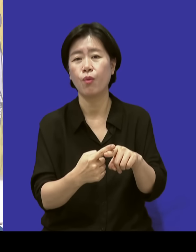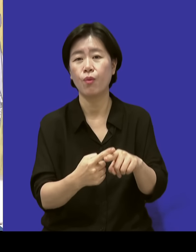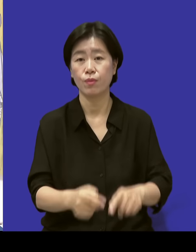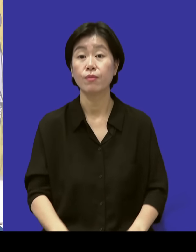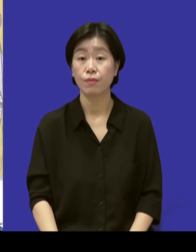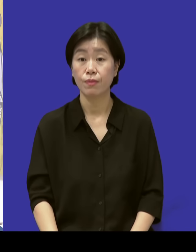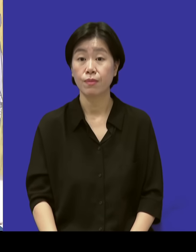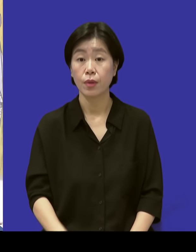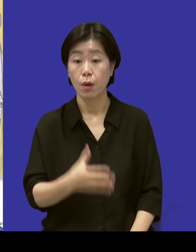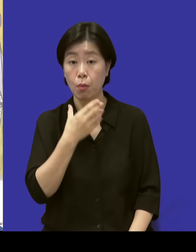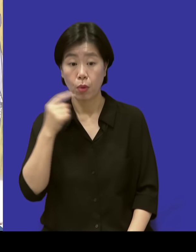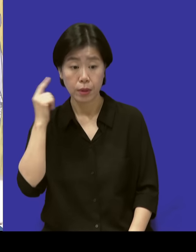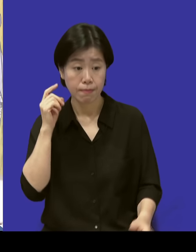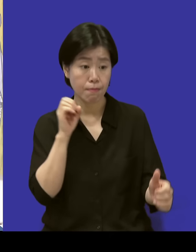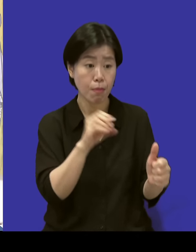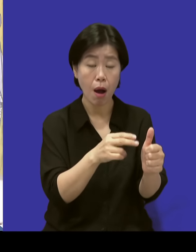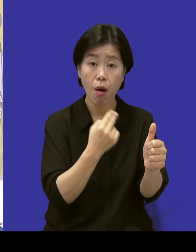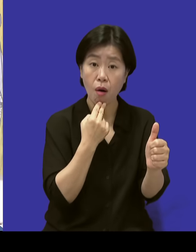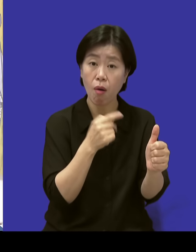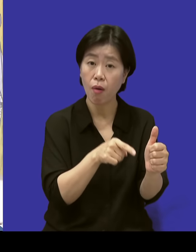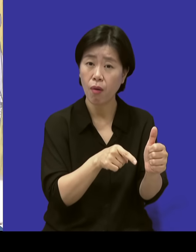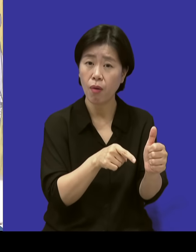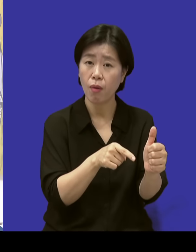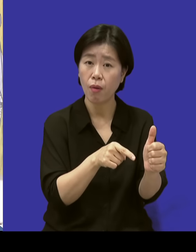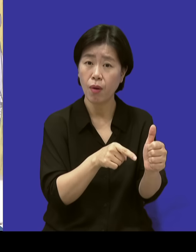중간에 복음이 개입하지 않으면 얘는